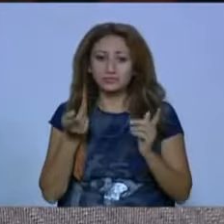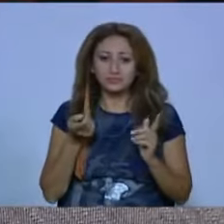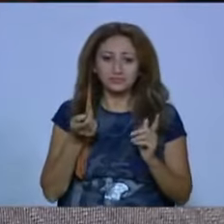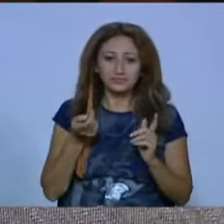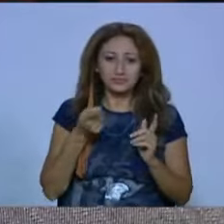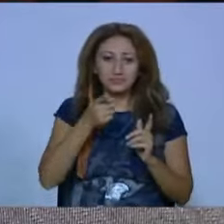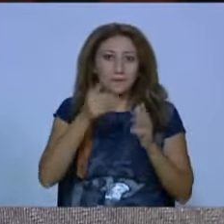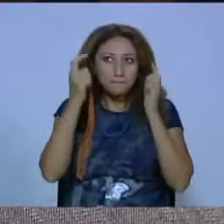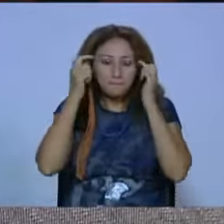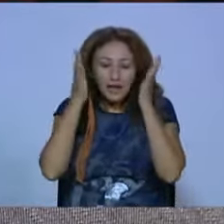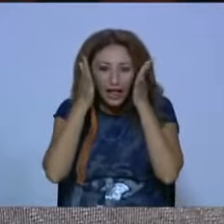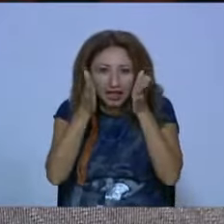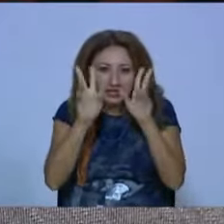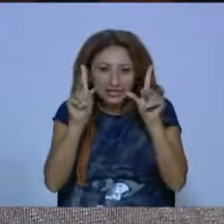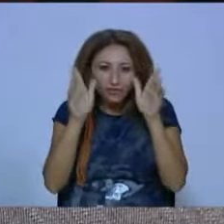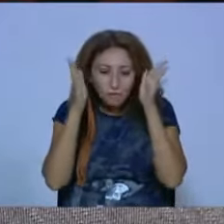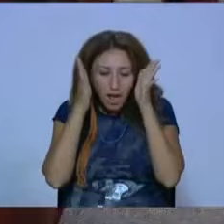كل التركيز على الشاشه نفسها.